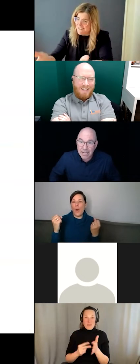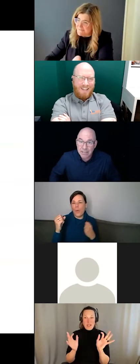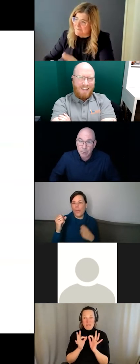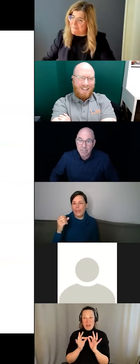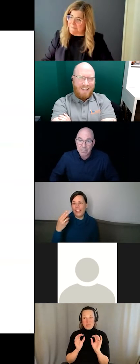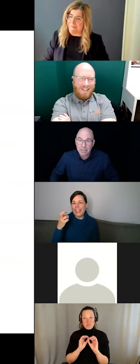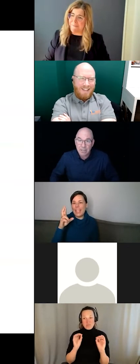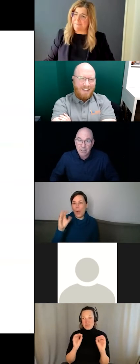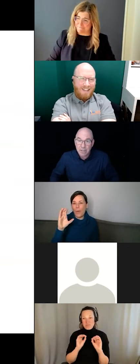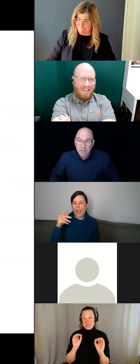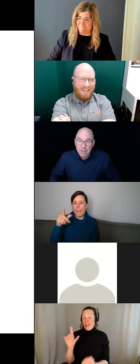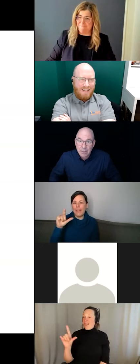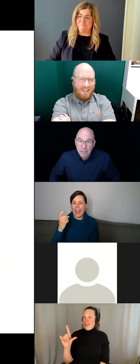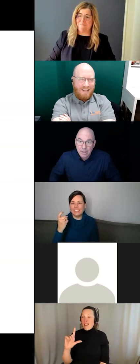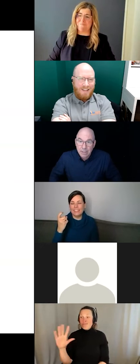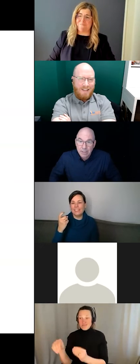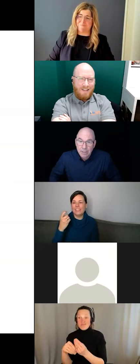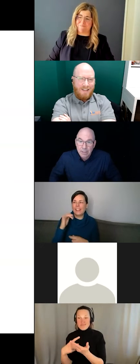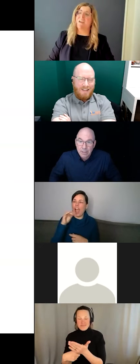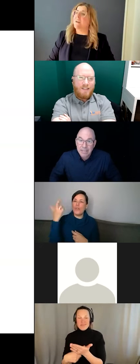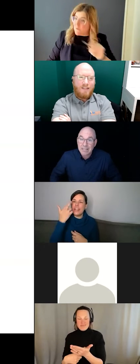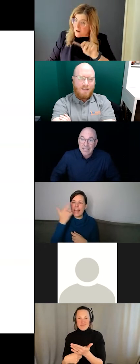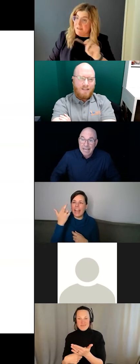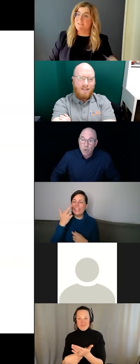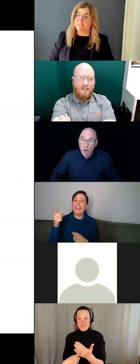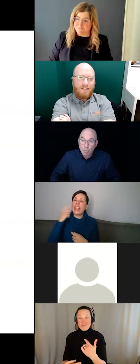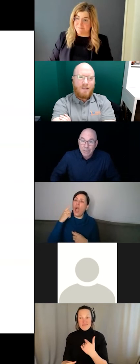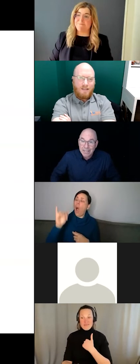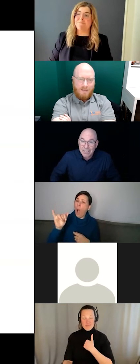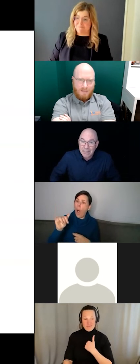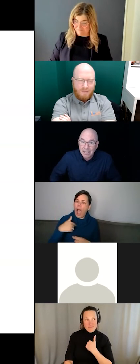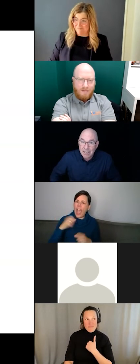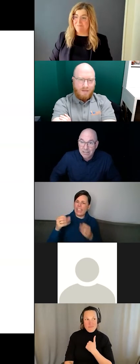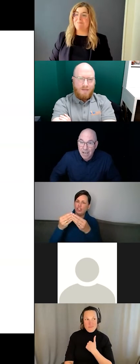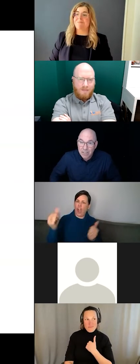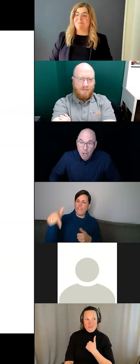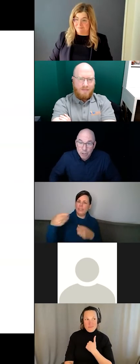fou, ça ne vaut rien finalement. Léa, j'aimerais rajouter ici,